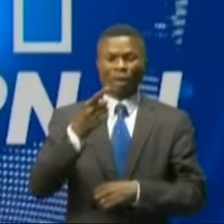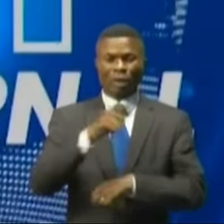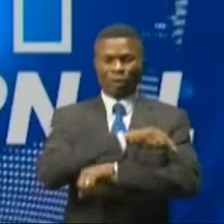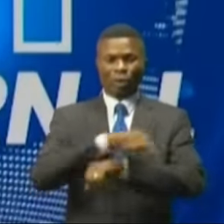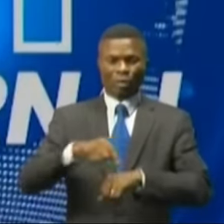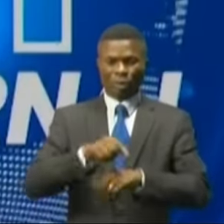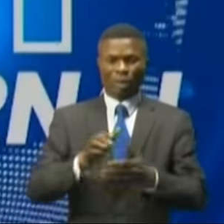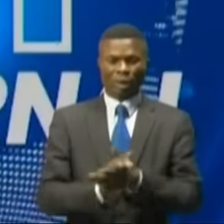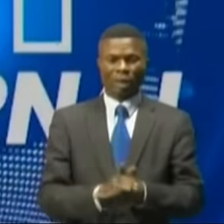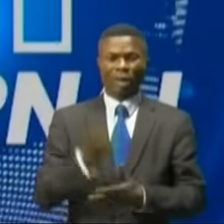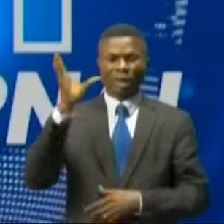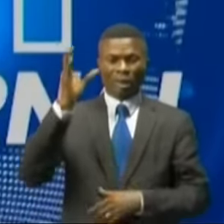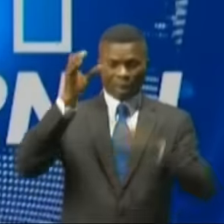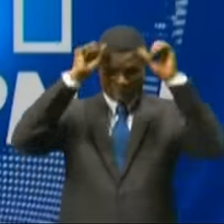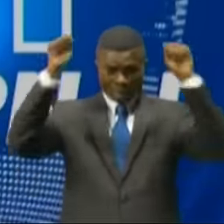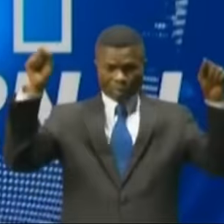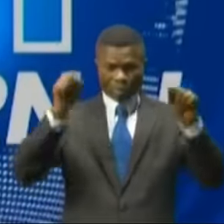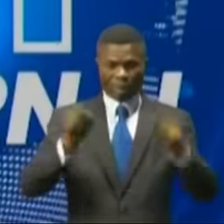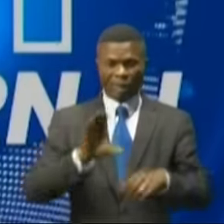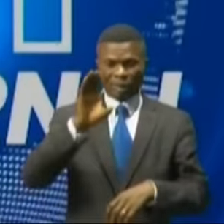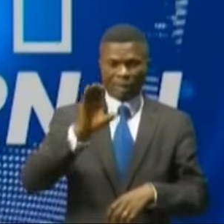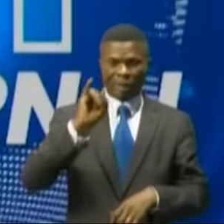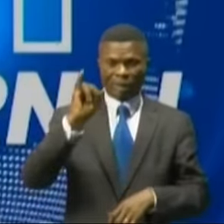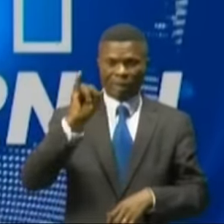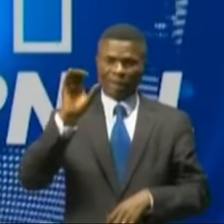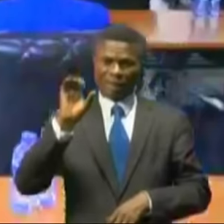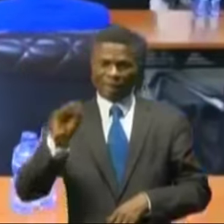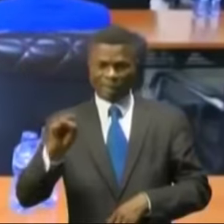Pierre Kiwakana, président du CES, Animbalaka.